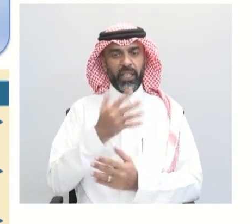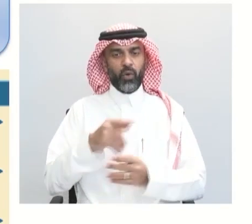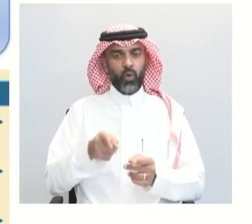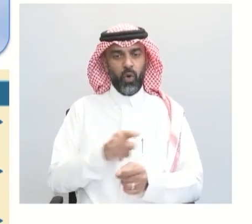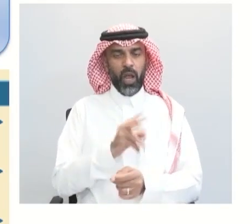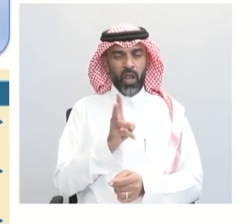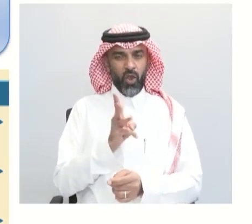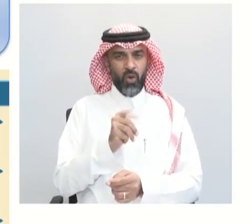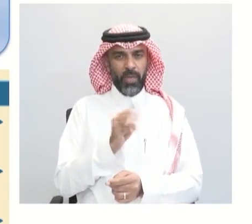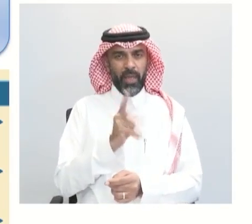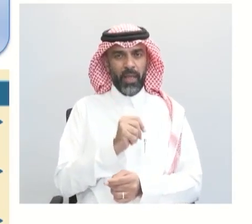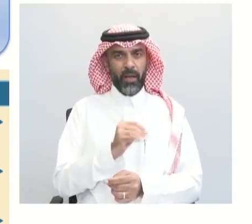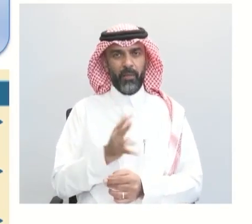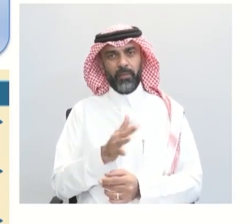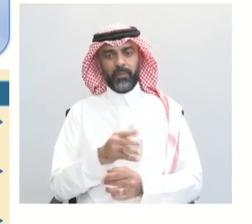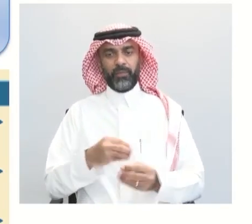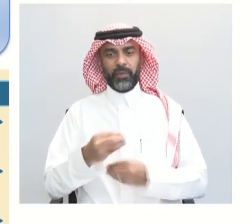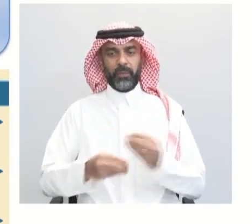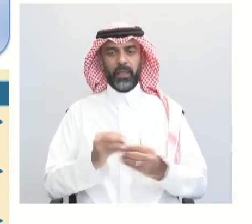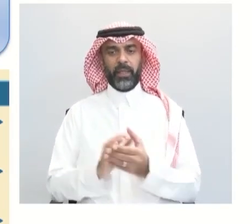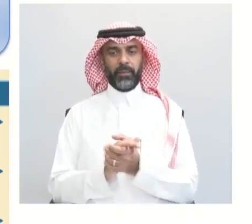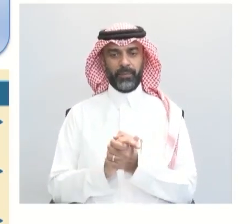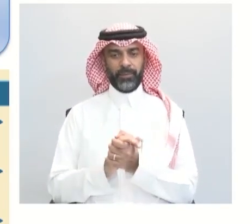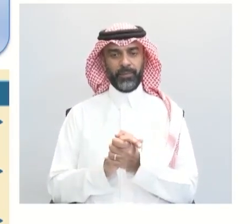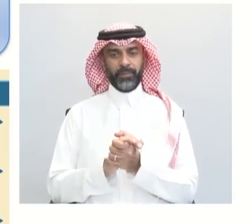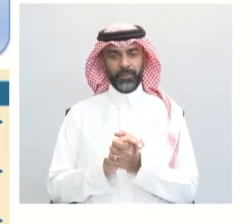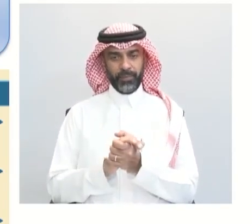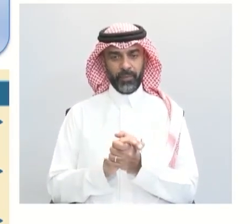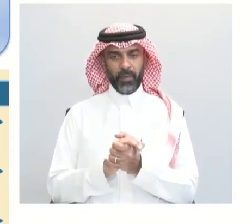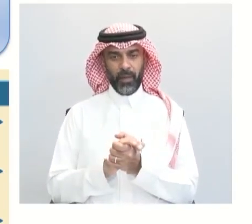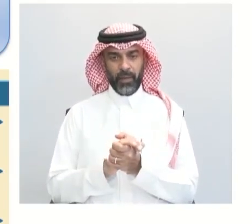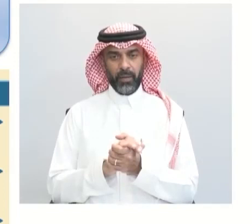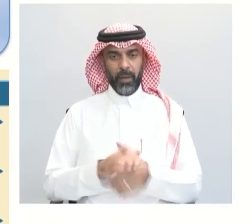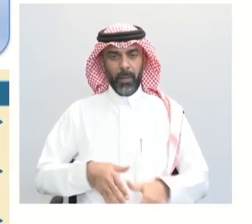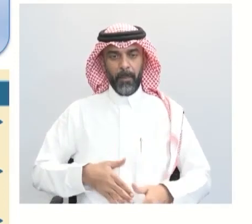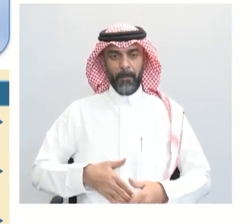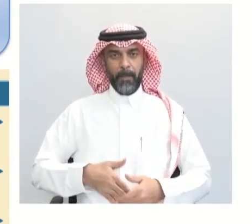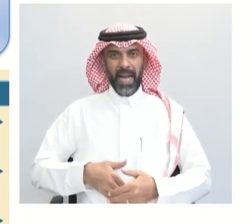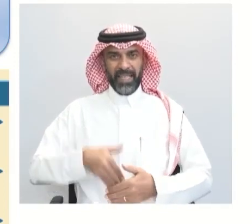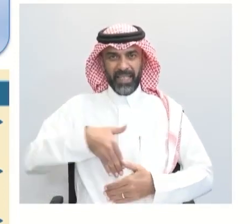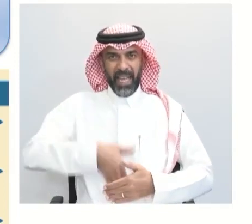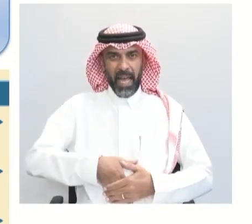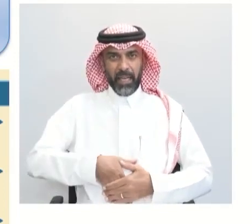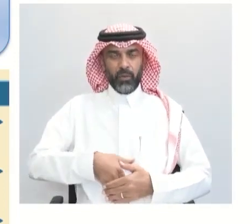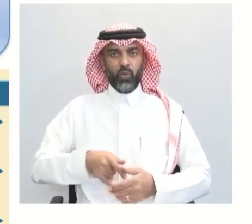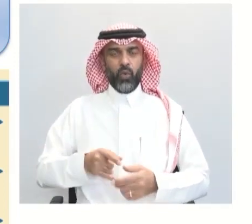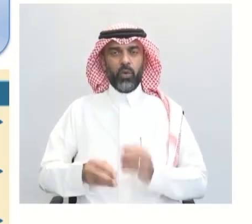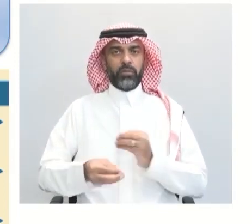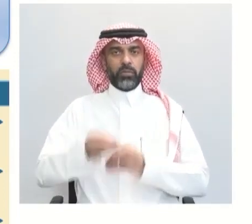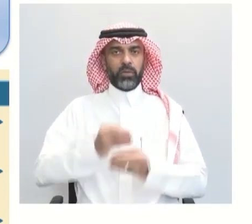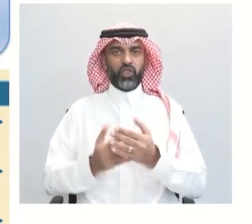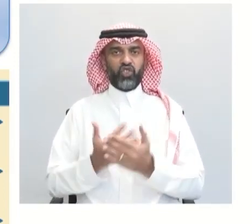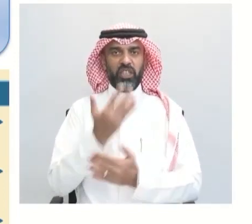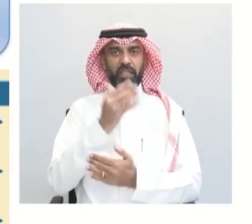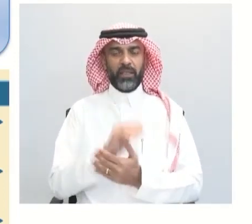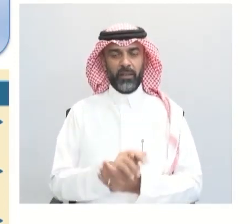خطوات الهضم وبالتحديد نعطي تفاصيل اكثر عن المعده نجد ان هذه المعده بحاجه لهذا التجديد فمن ضمن الحقائق